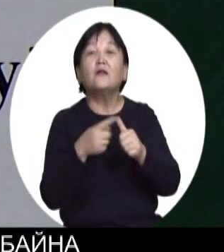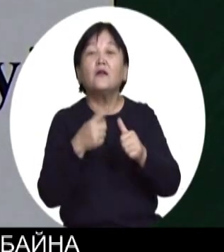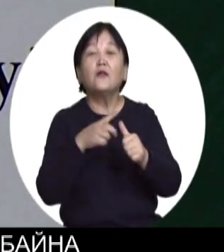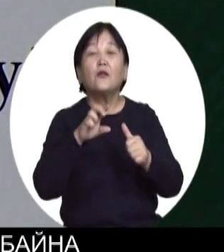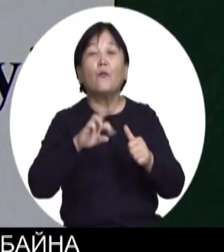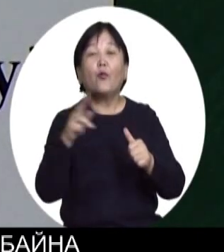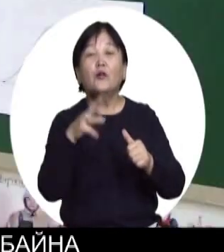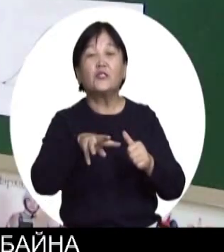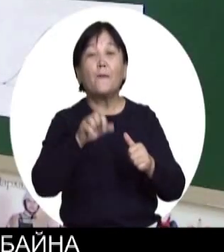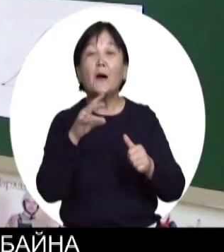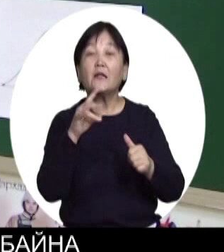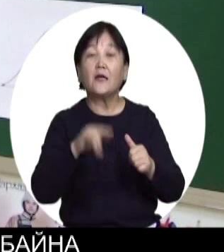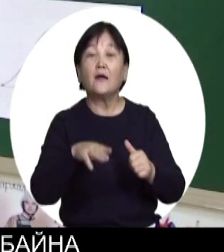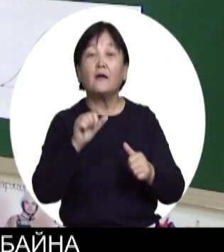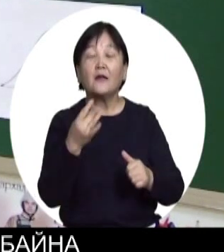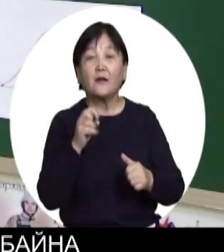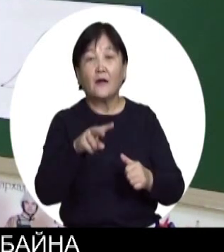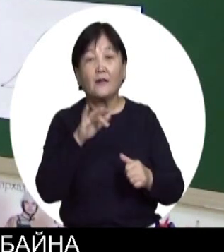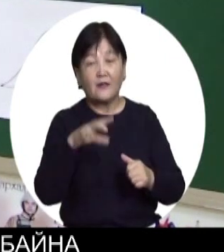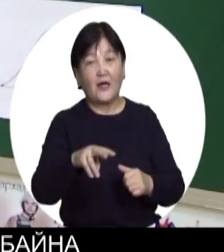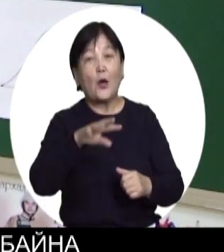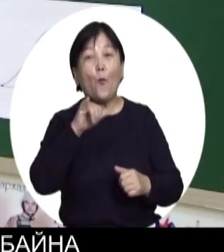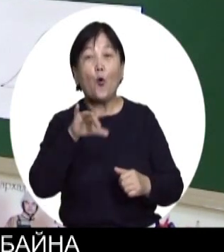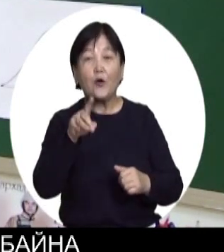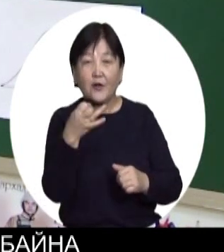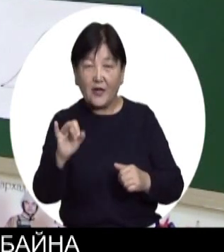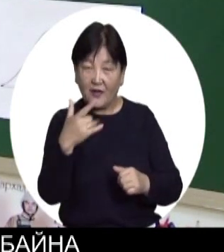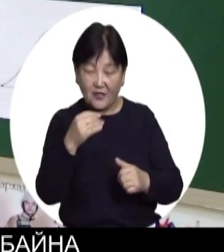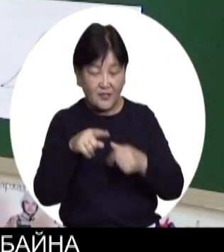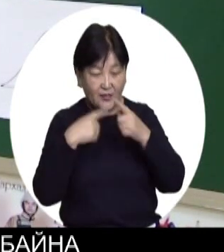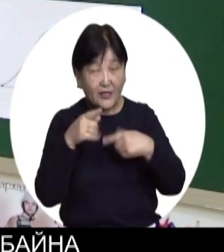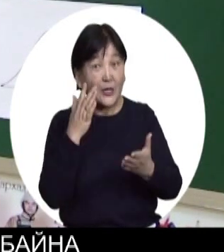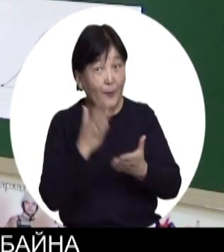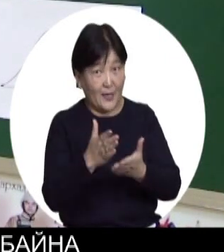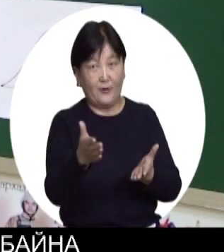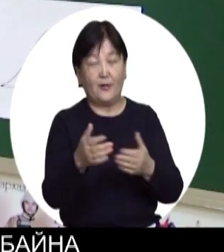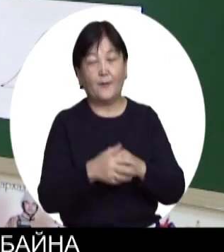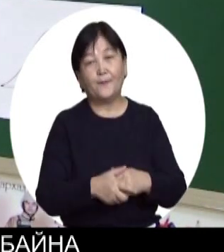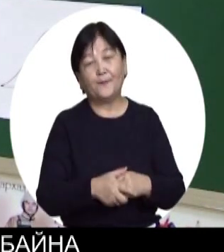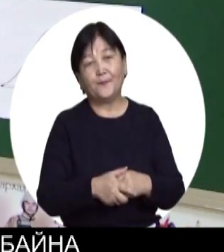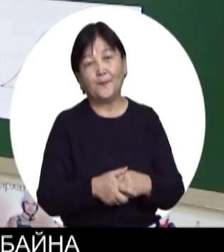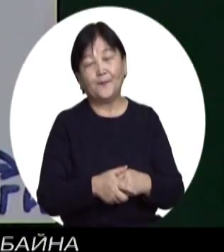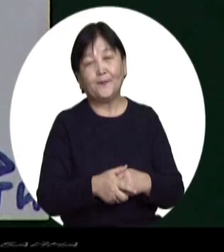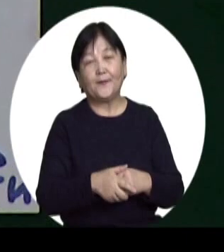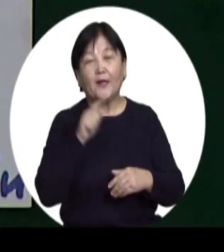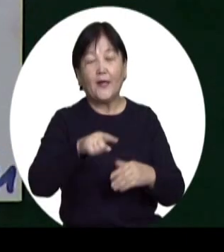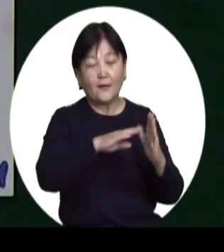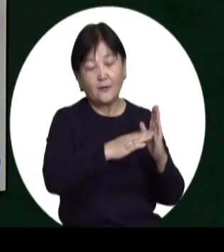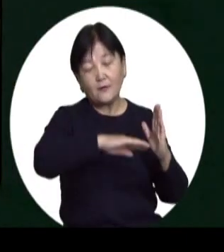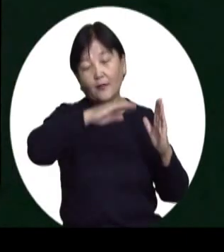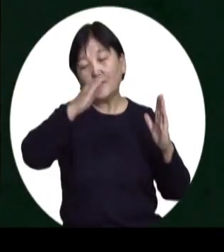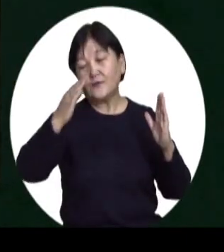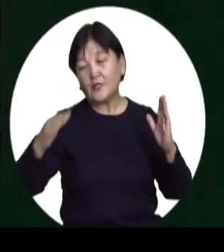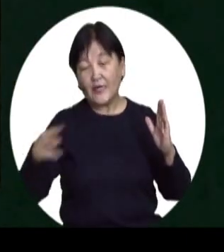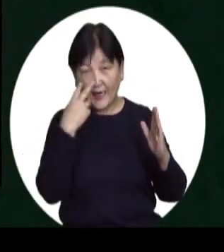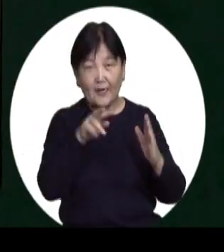Тэгэхээр хэвтэй тэнхлэгтэй кинетик энерги босоо тэнхлэгтэй жижиг хэсгийн тоог аа. За энд итгэвчлэн энерги. За